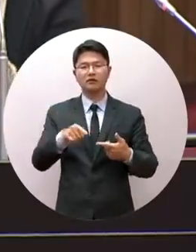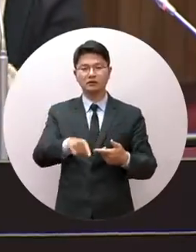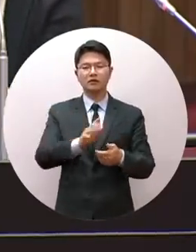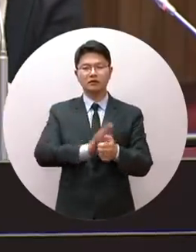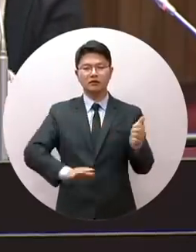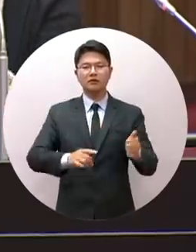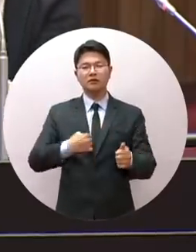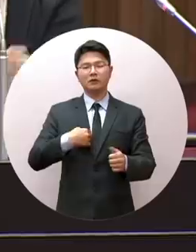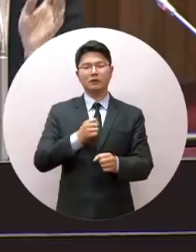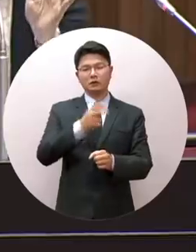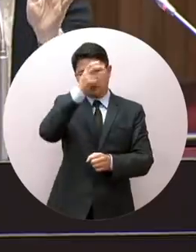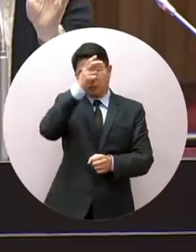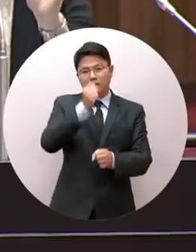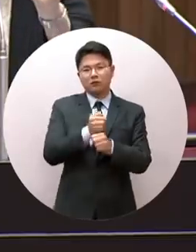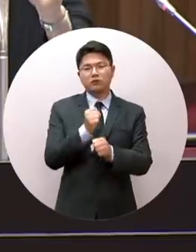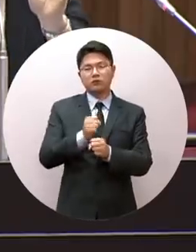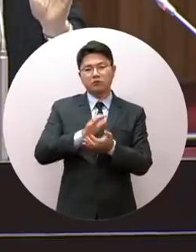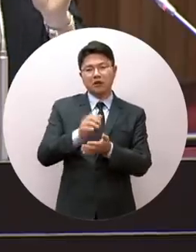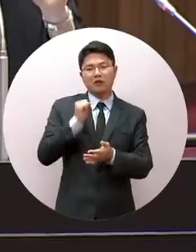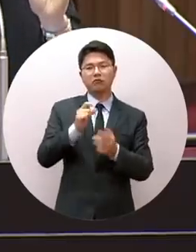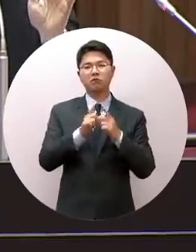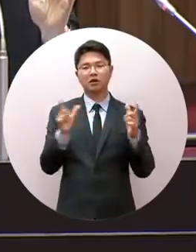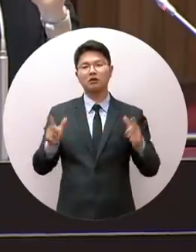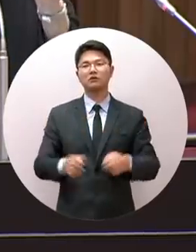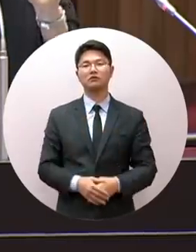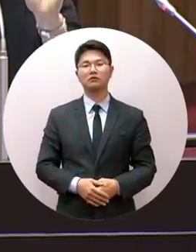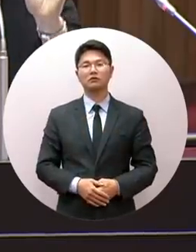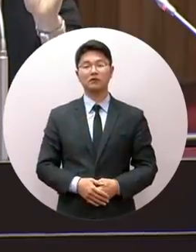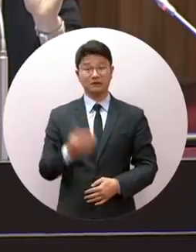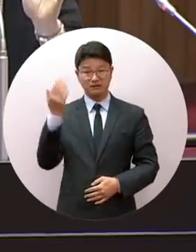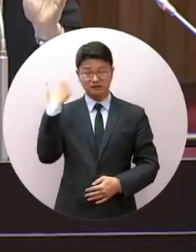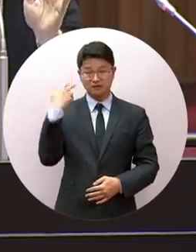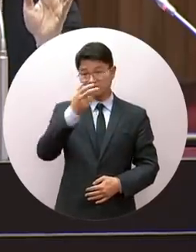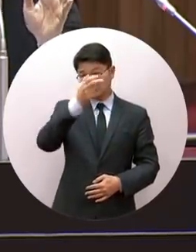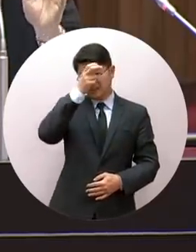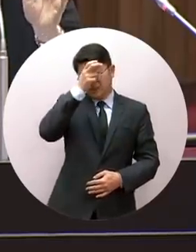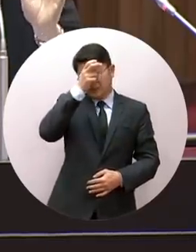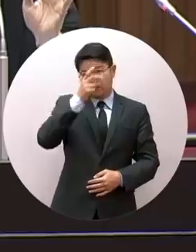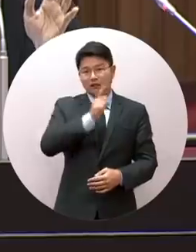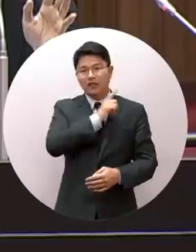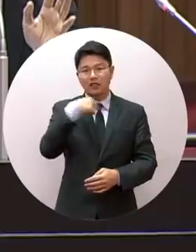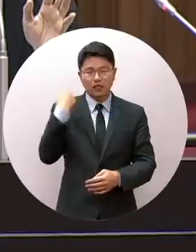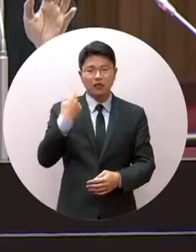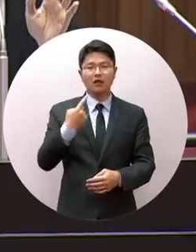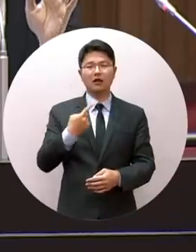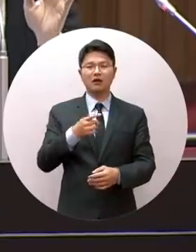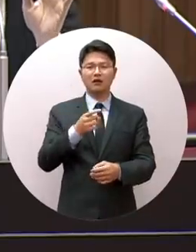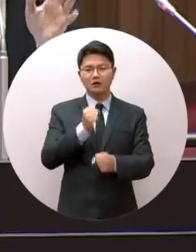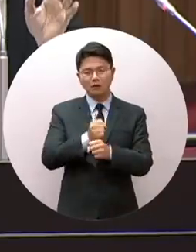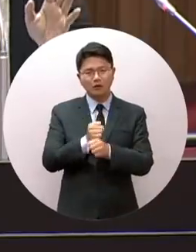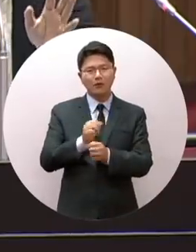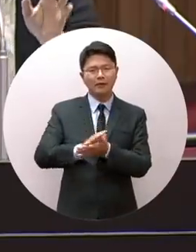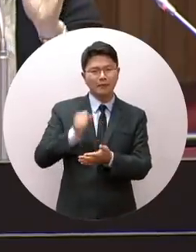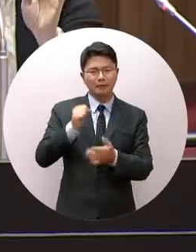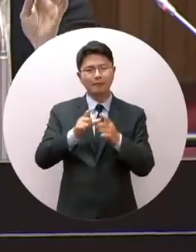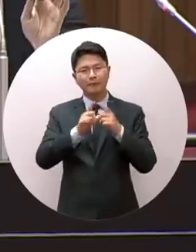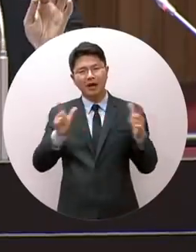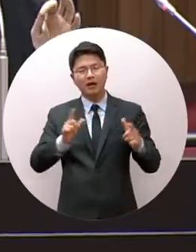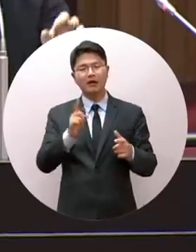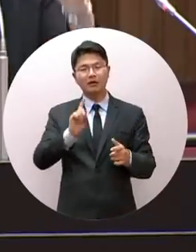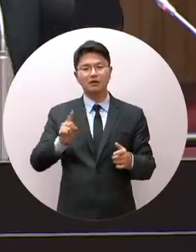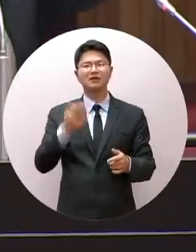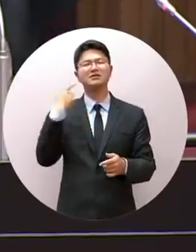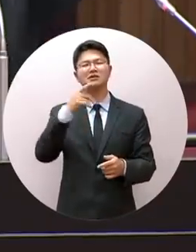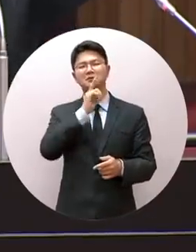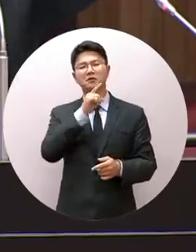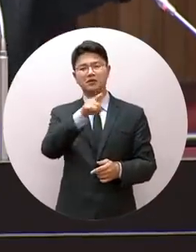压力很大的原因。我们过去警察自杀或发生任何生活品质差或压力过大，我们自杀的原因每次都归